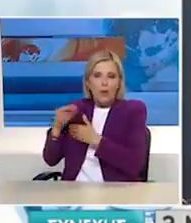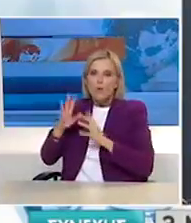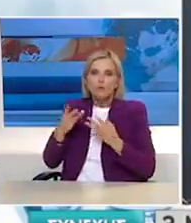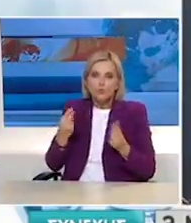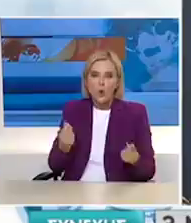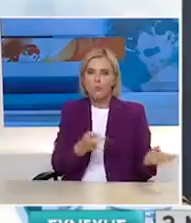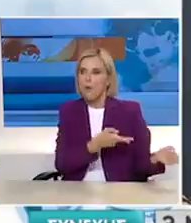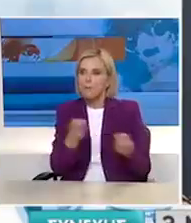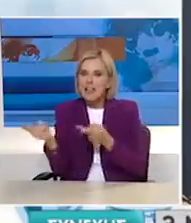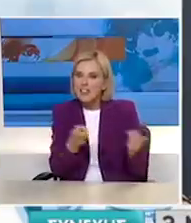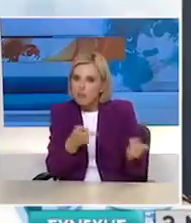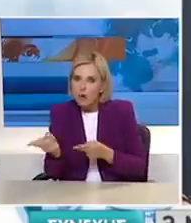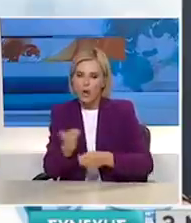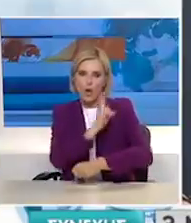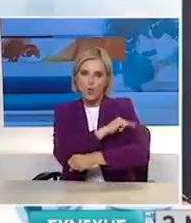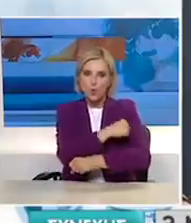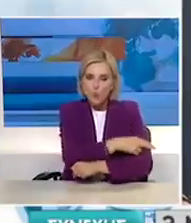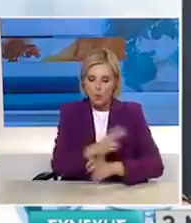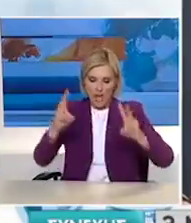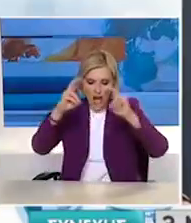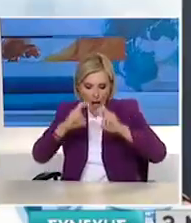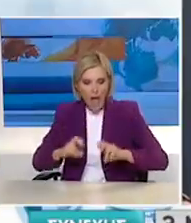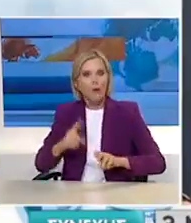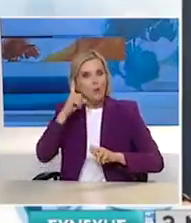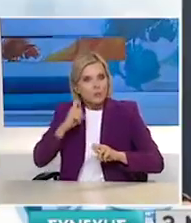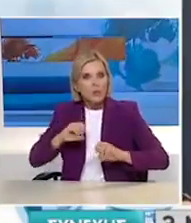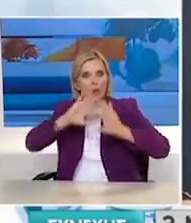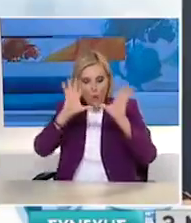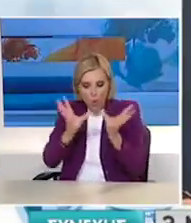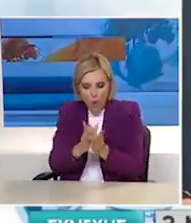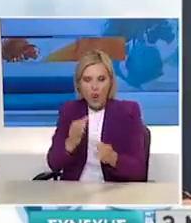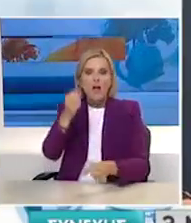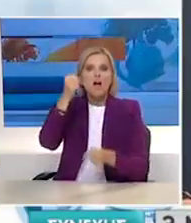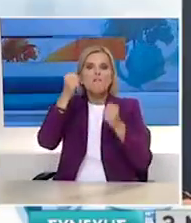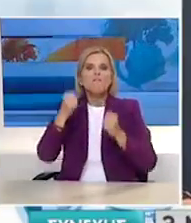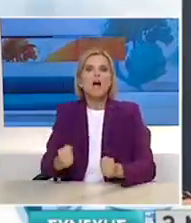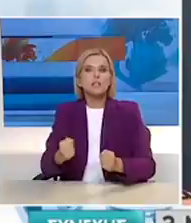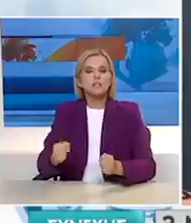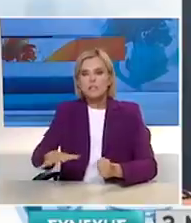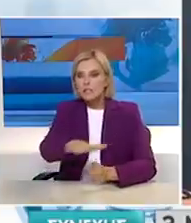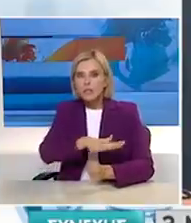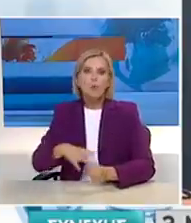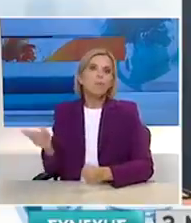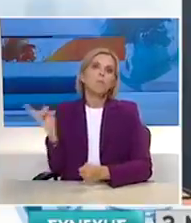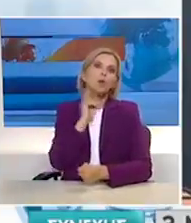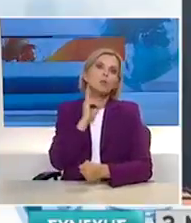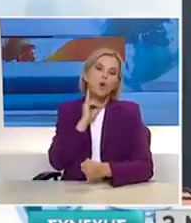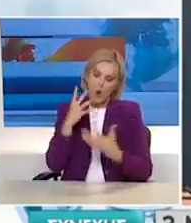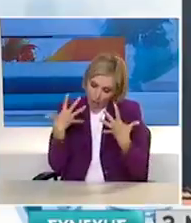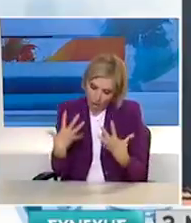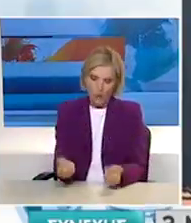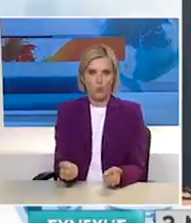γίνονται οι διακομιδές, που γίνονται οι έλεγχοι, όλα αυτά αποτελούν τη βάση ενός πρωτόκολλου, το οποίο δεν είναι οριζόντιο μεν,